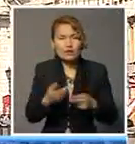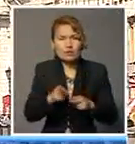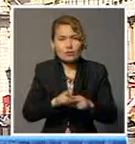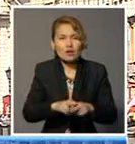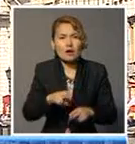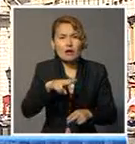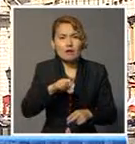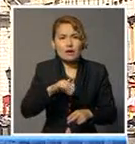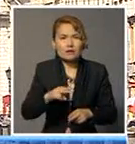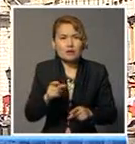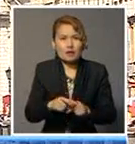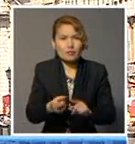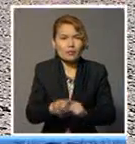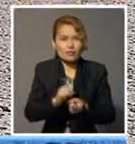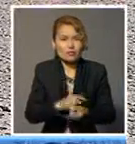осындай пікір білдірді.